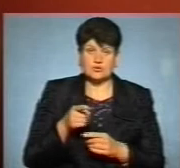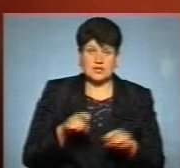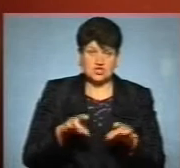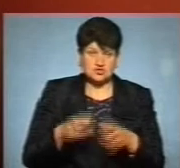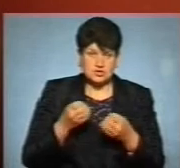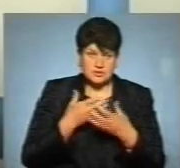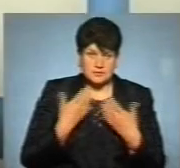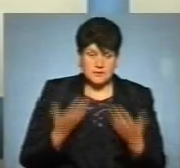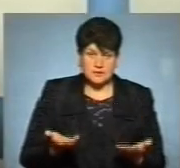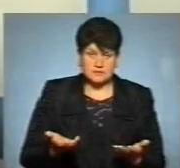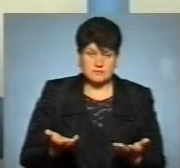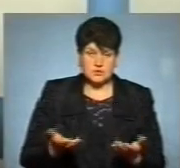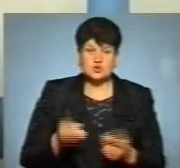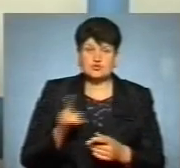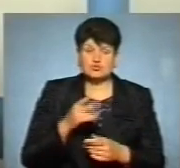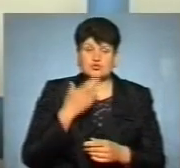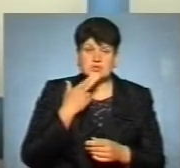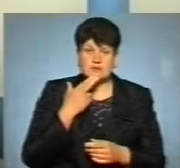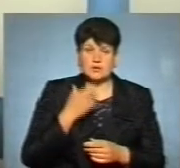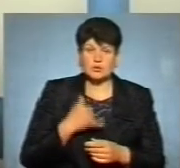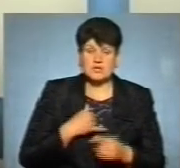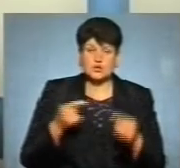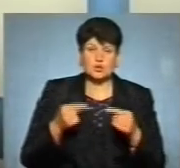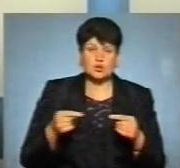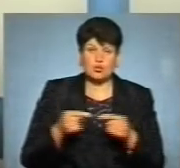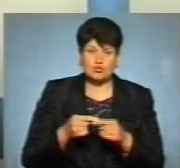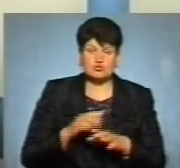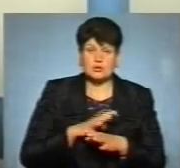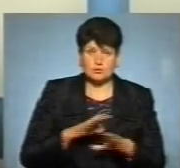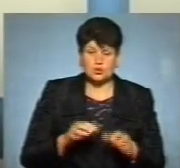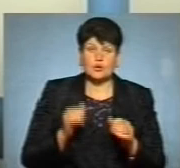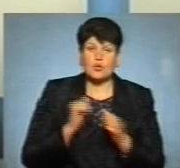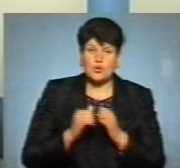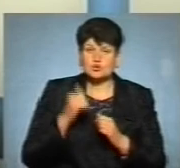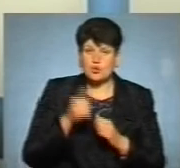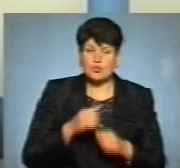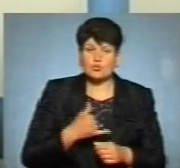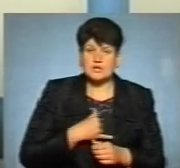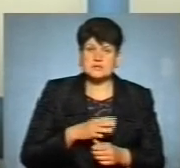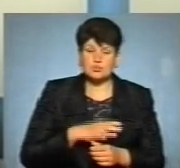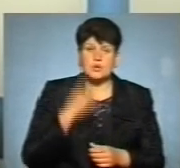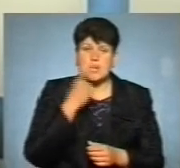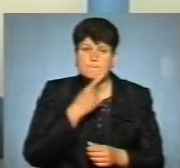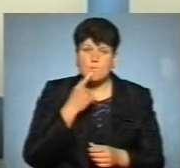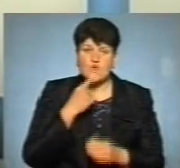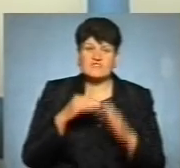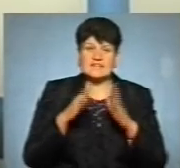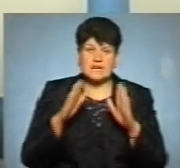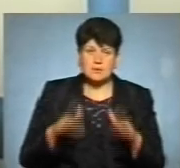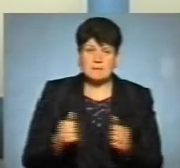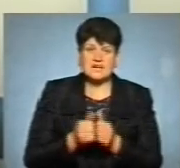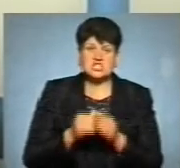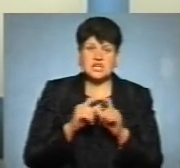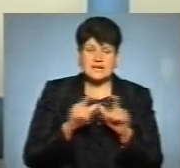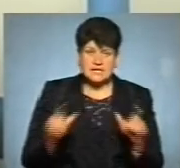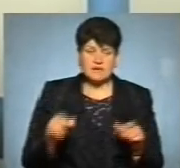ще немає. Щодо червня у нас точно не буде. Кожного року у нас були мовні табори, були пришкільні табори. Цього року